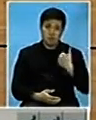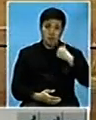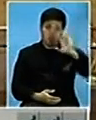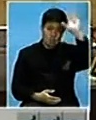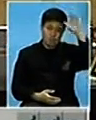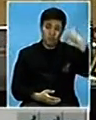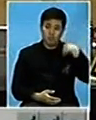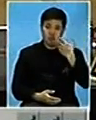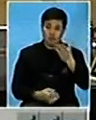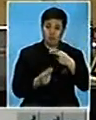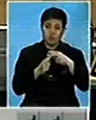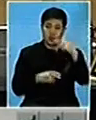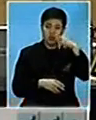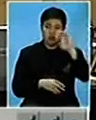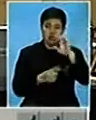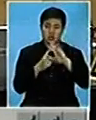แล้วเชิญท่านพิเชษครับ